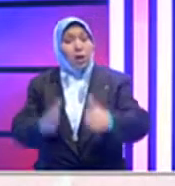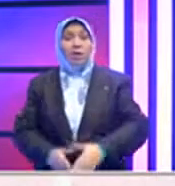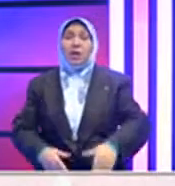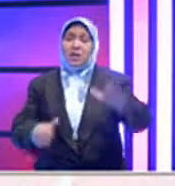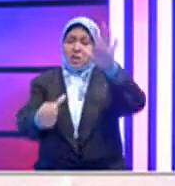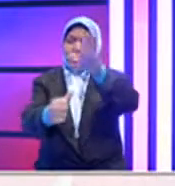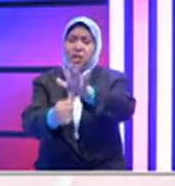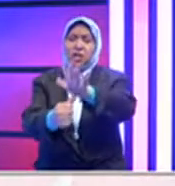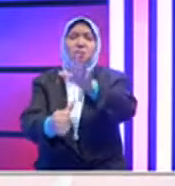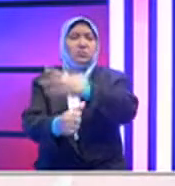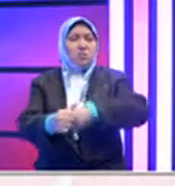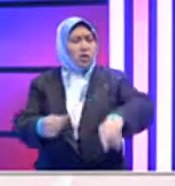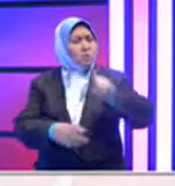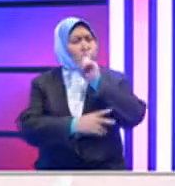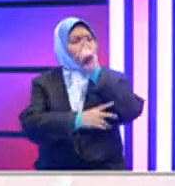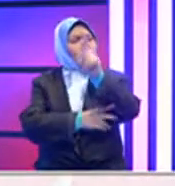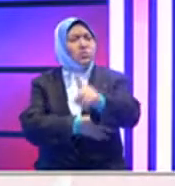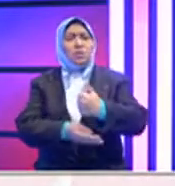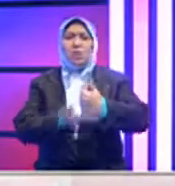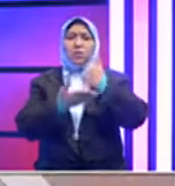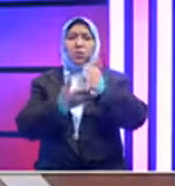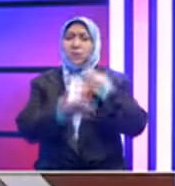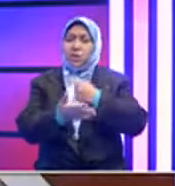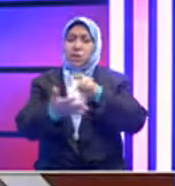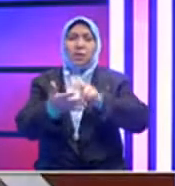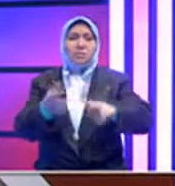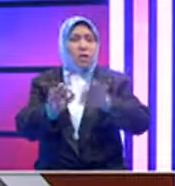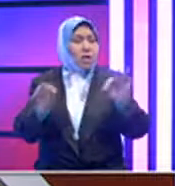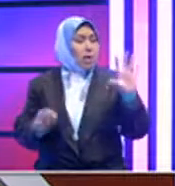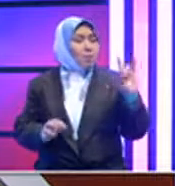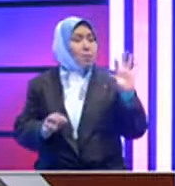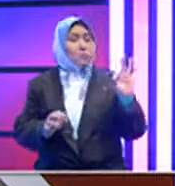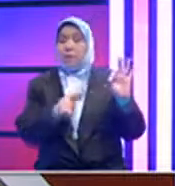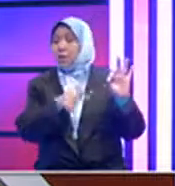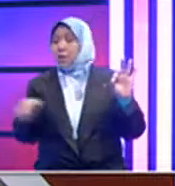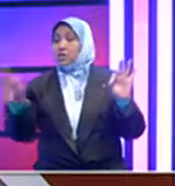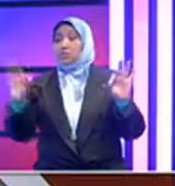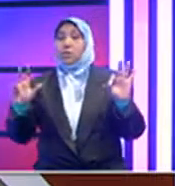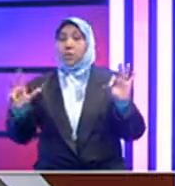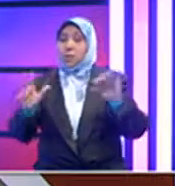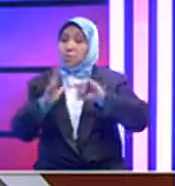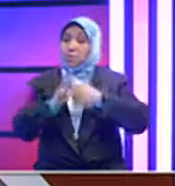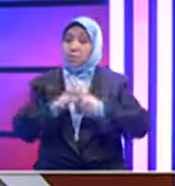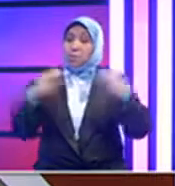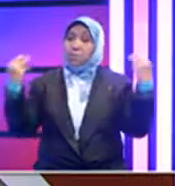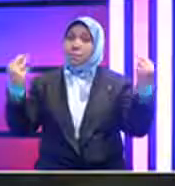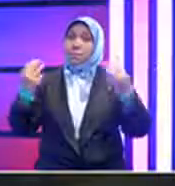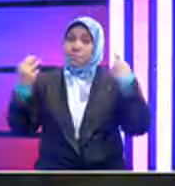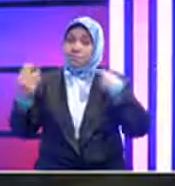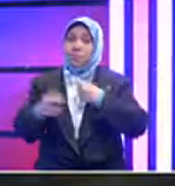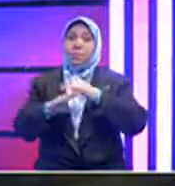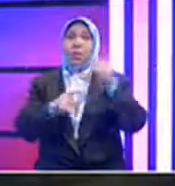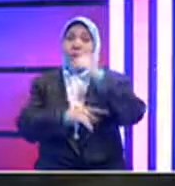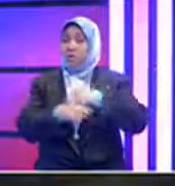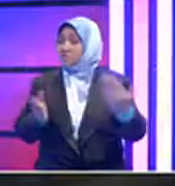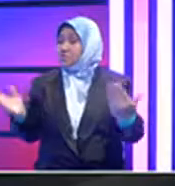ditindas dan akan pasti dibantu kita baca ayat 89 hingga sampai 30 buletin Majlis kita pada